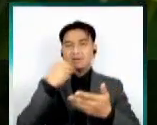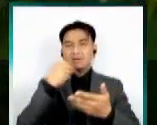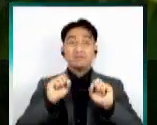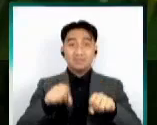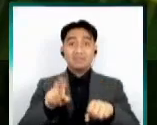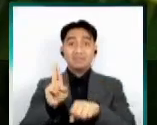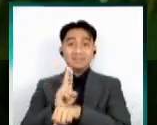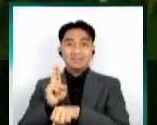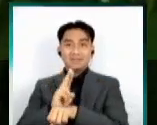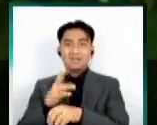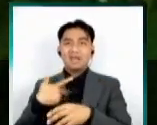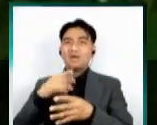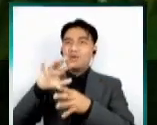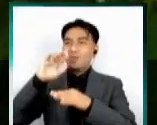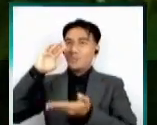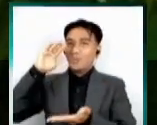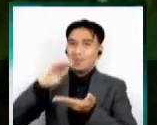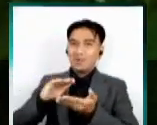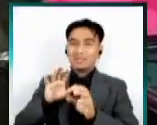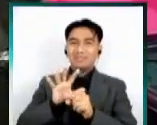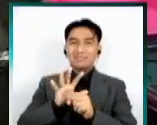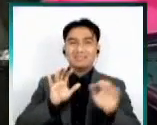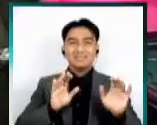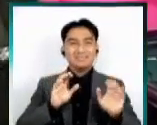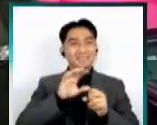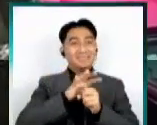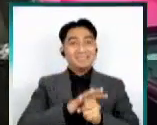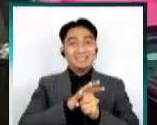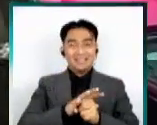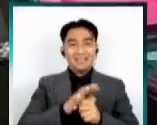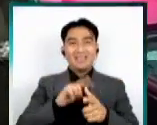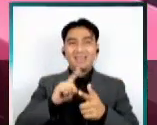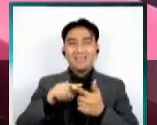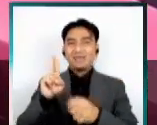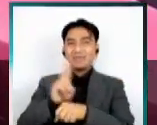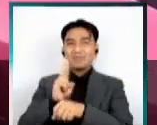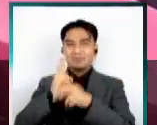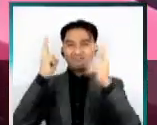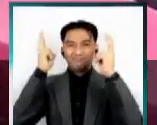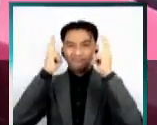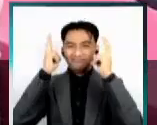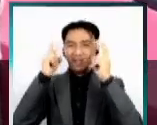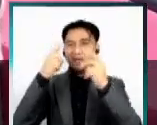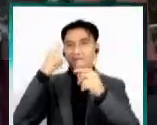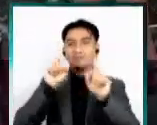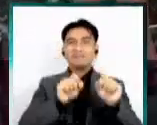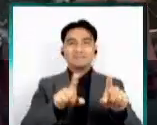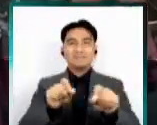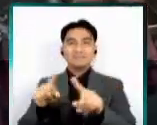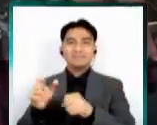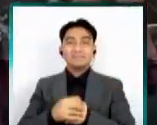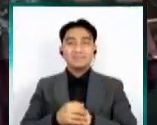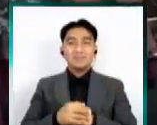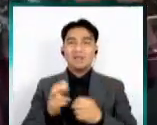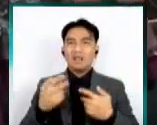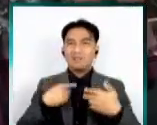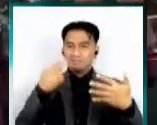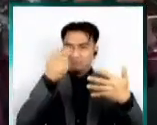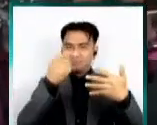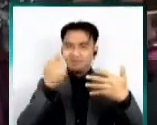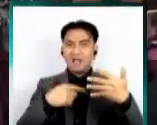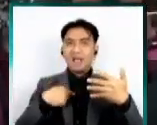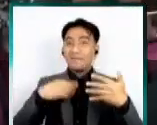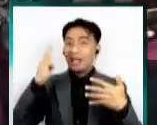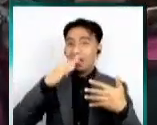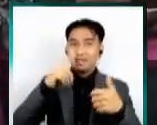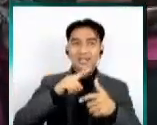aanihing gulay para sa mga driver at staff nilang nawalan ng kita. Kabilang sa mga tanim ang mga sili, pipino,